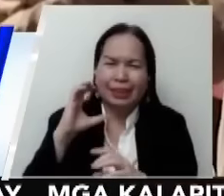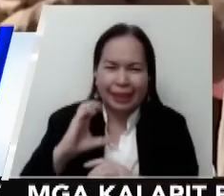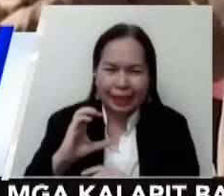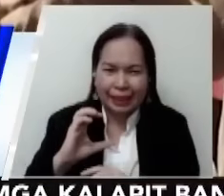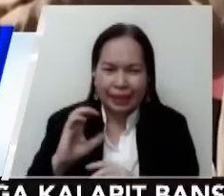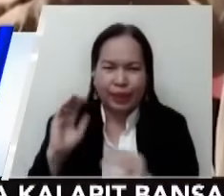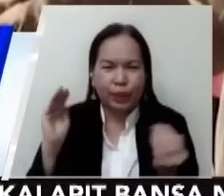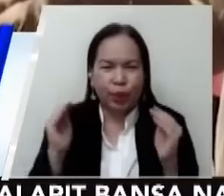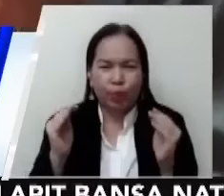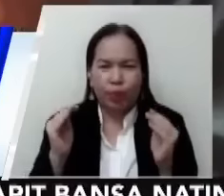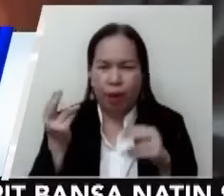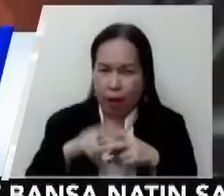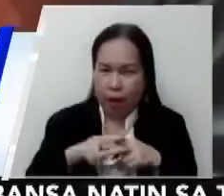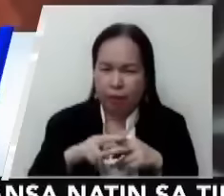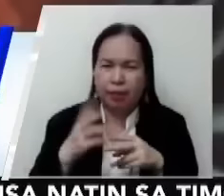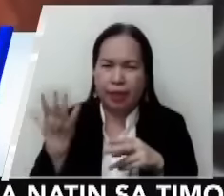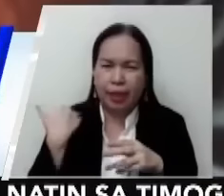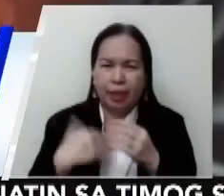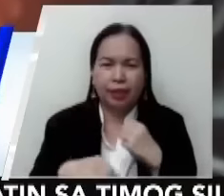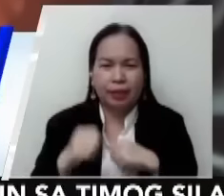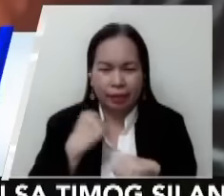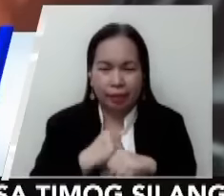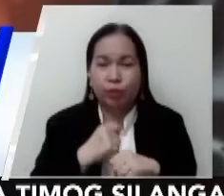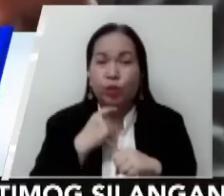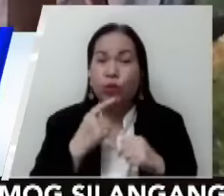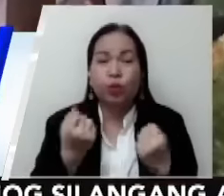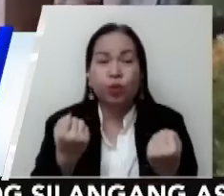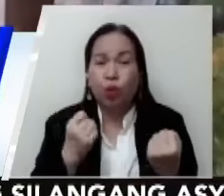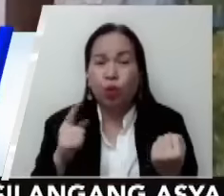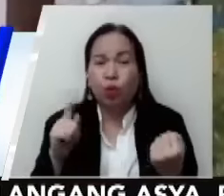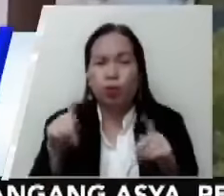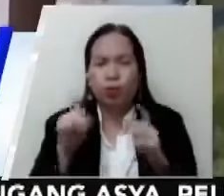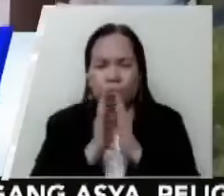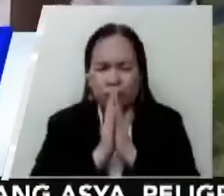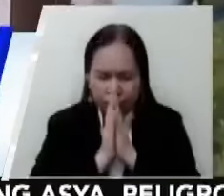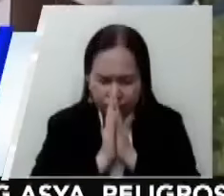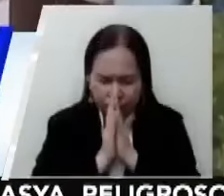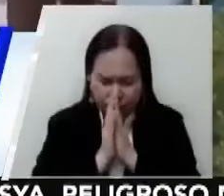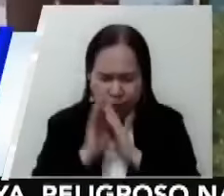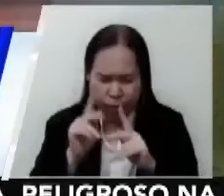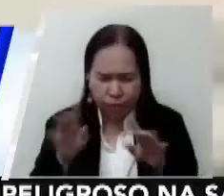Kaya daan-daan na ang sabay-sabay magdasal para umulan.